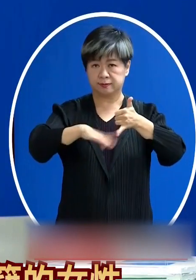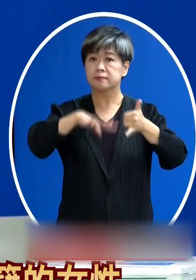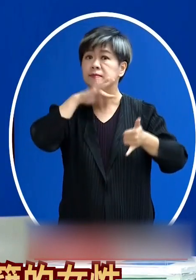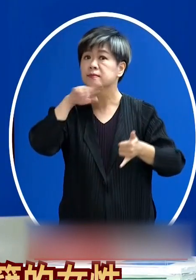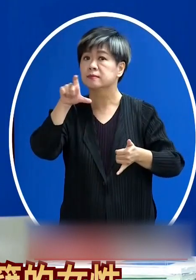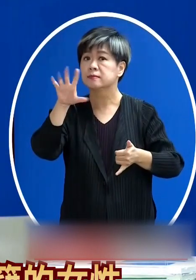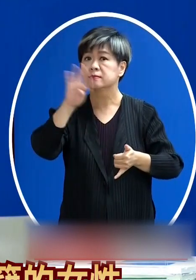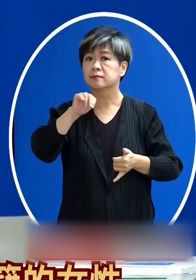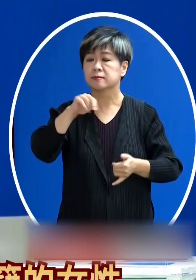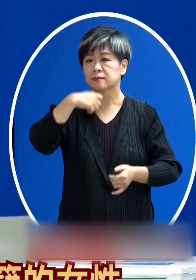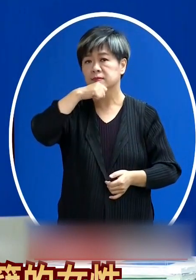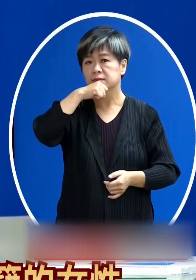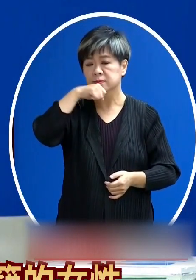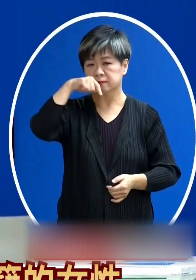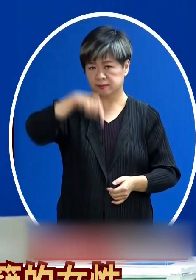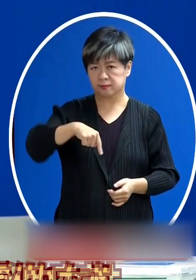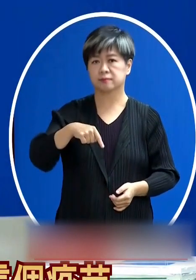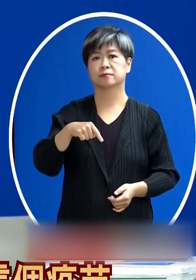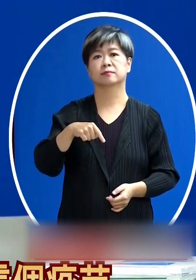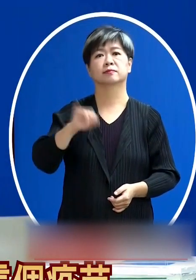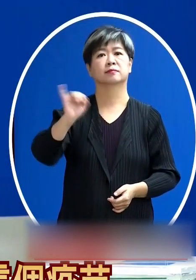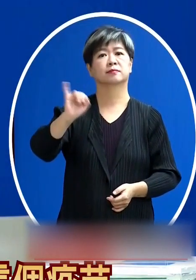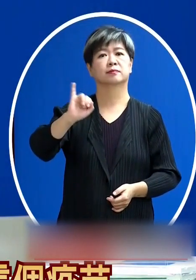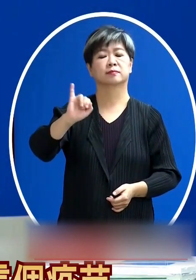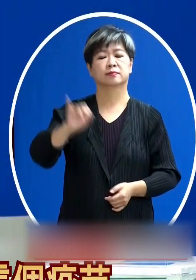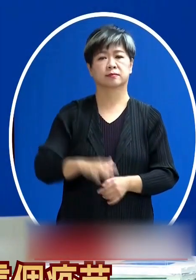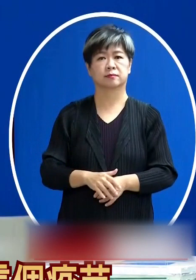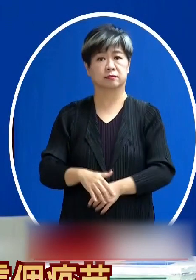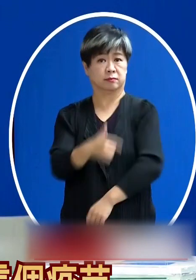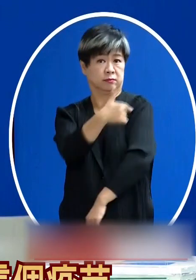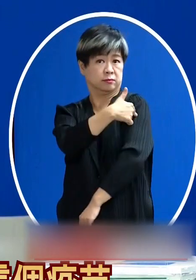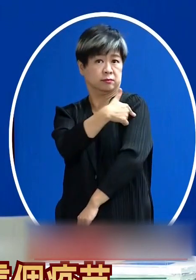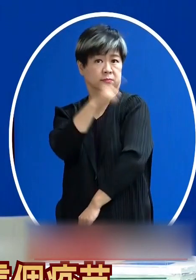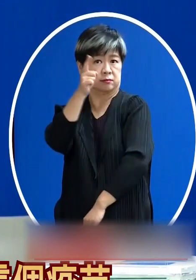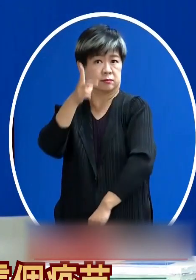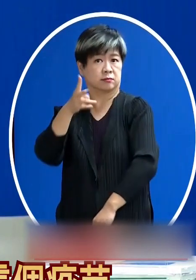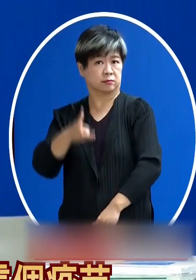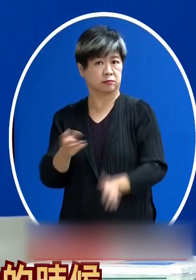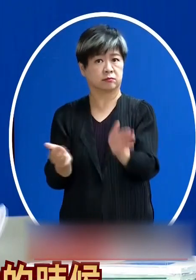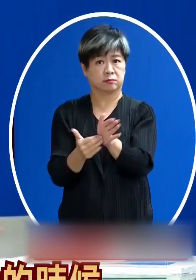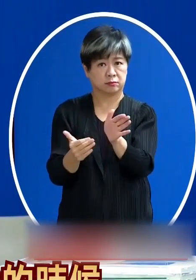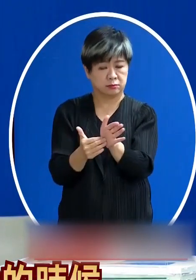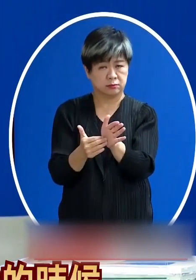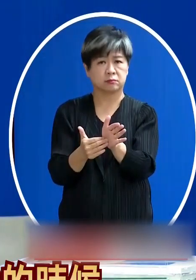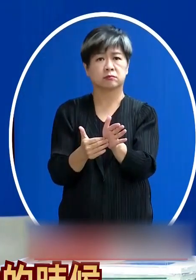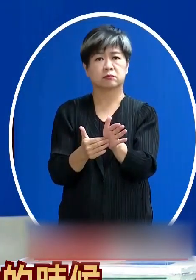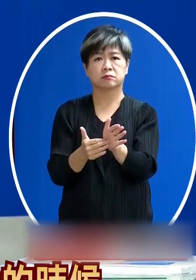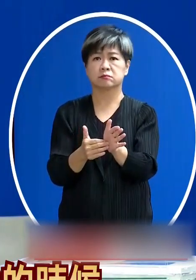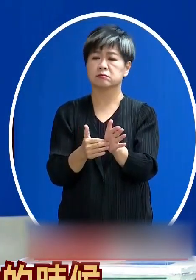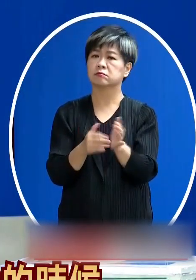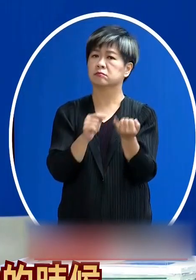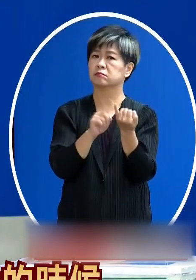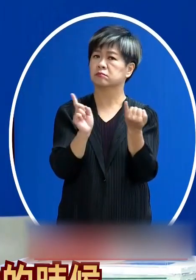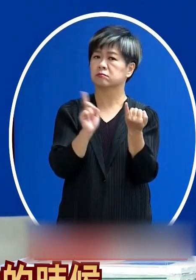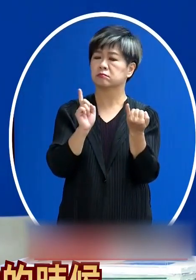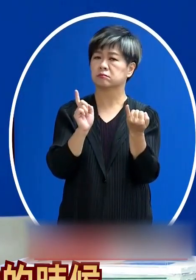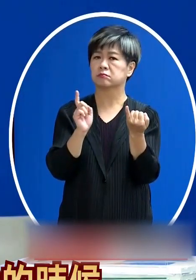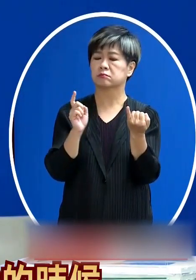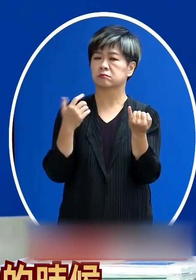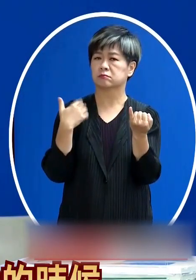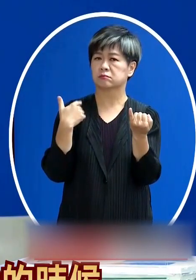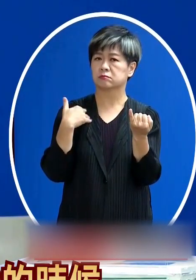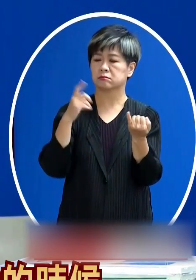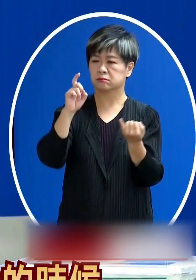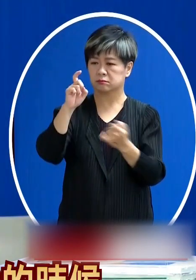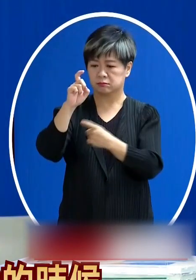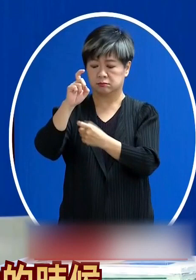多岁本国籍的女性，她也是有接种三剂的这个疫苗，那她是在这个10